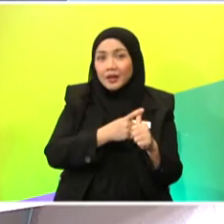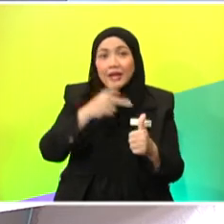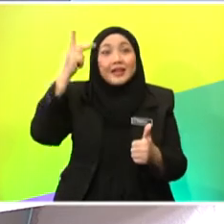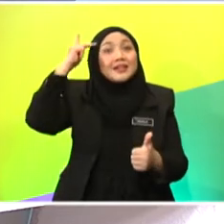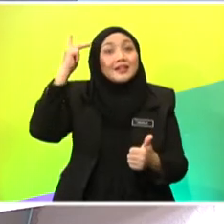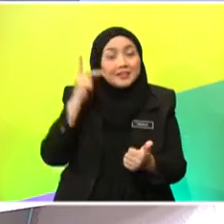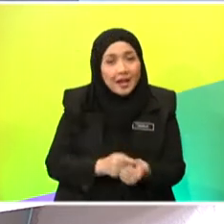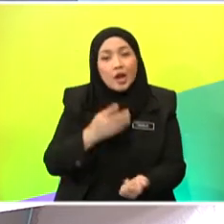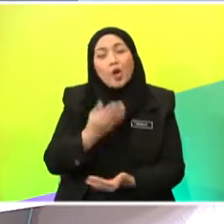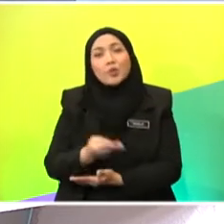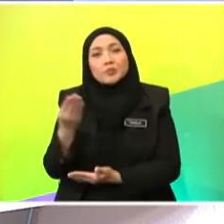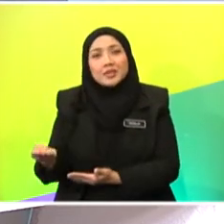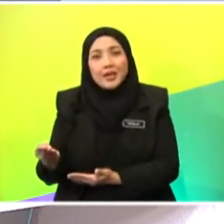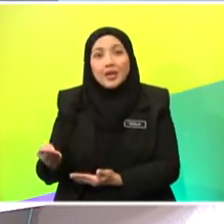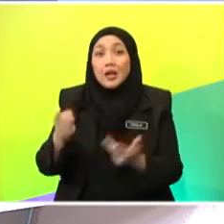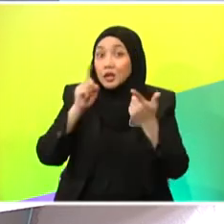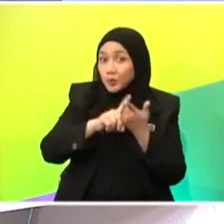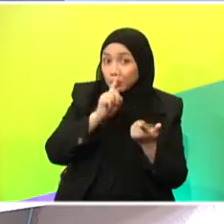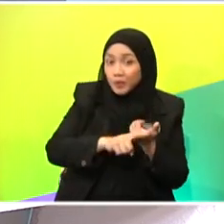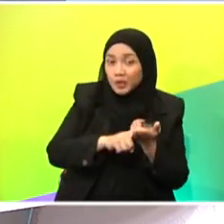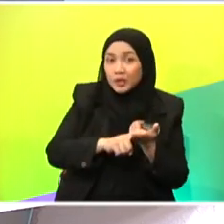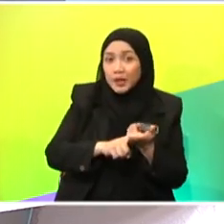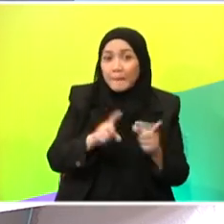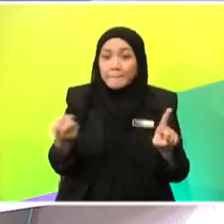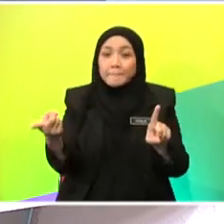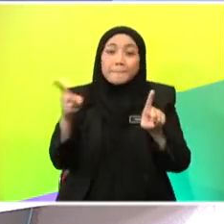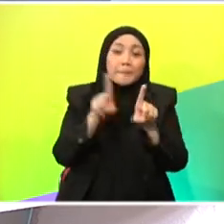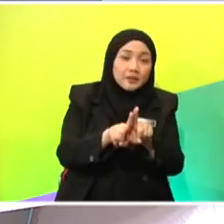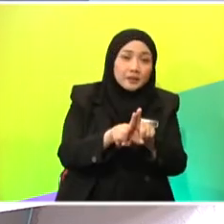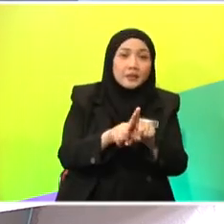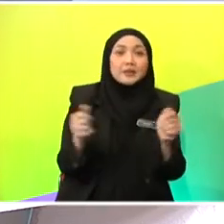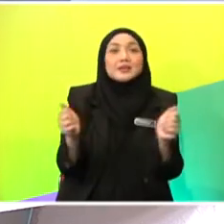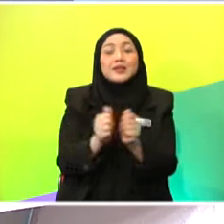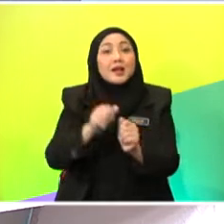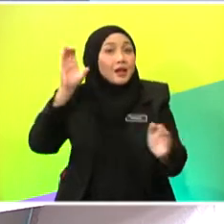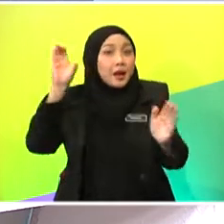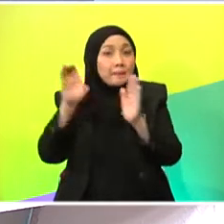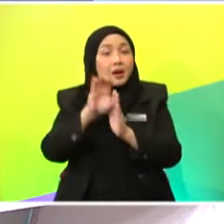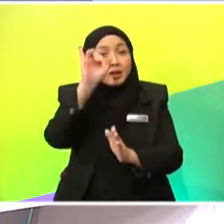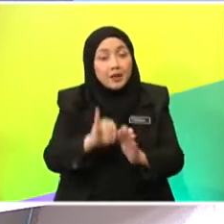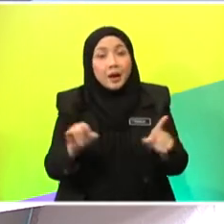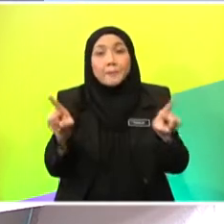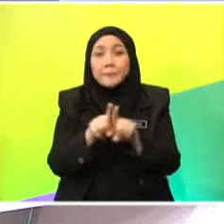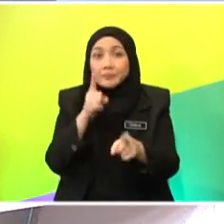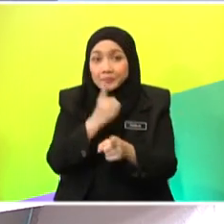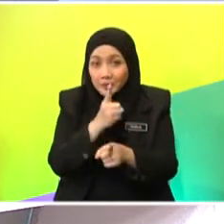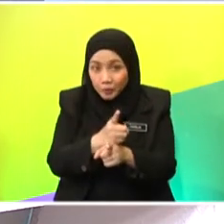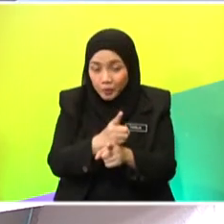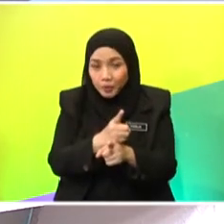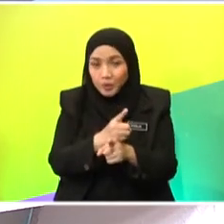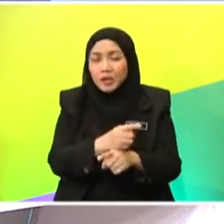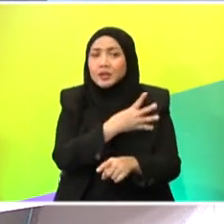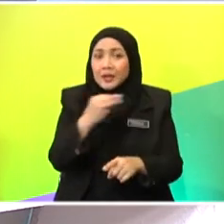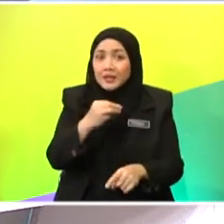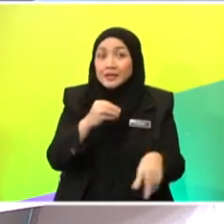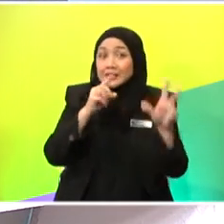sebetulnya Yang kedua kita padankan objek dengan gambar yang betul atau pasangan yang betul daya ketiga